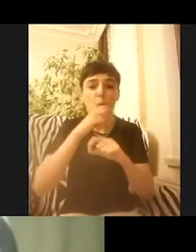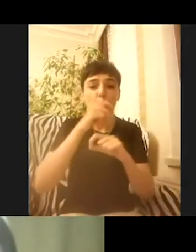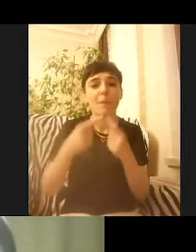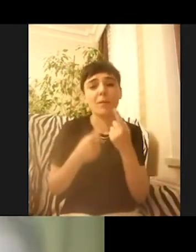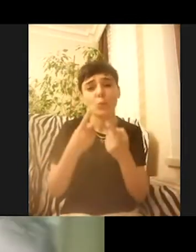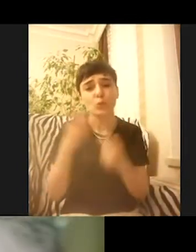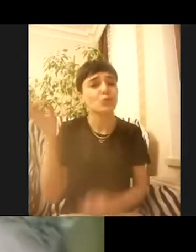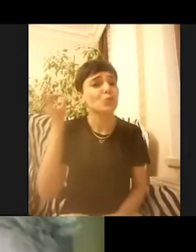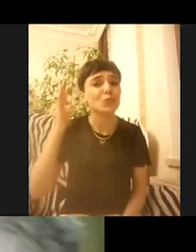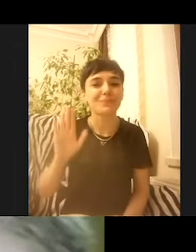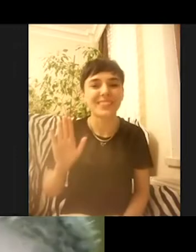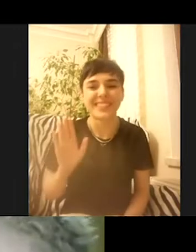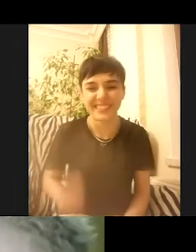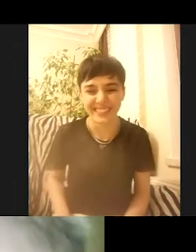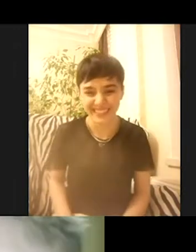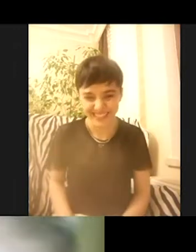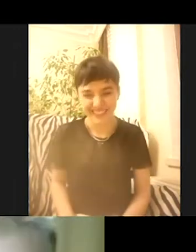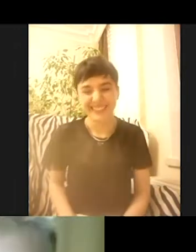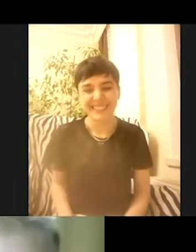Ne güzel de anlatıyor canım. Heh.